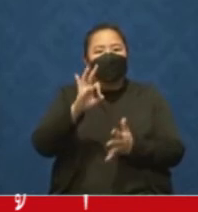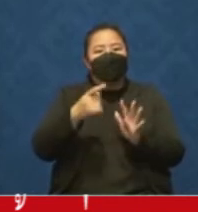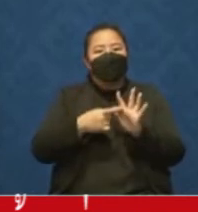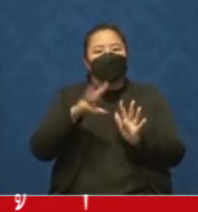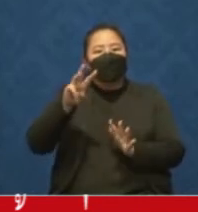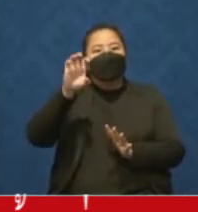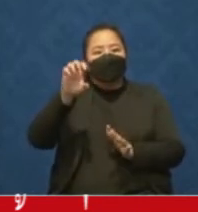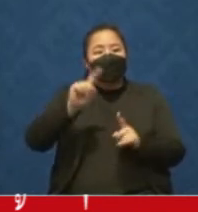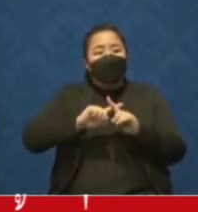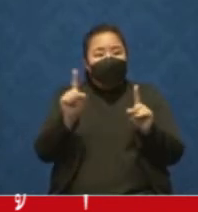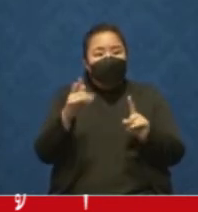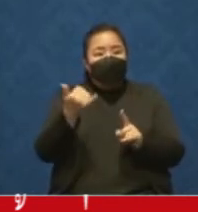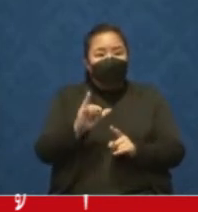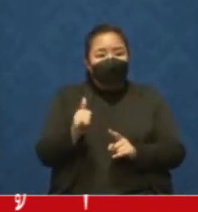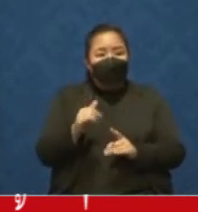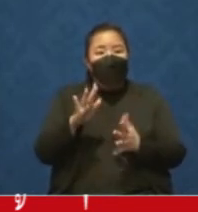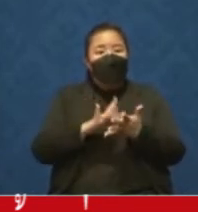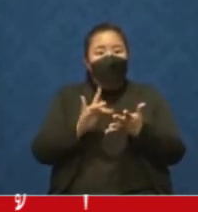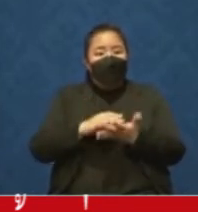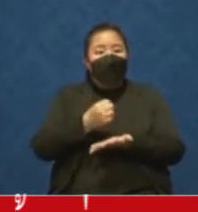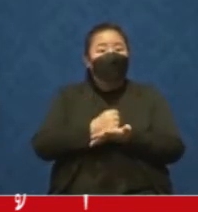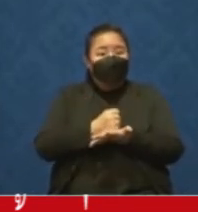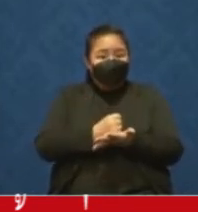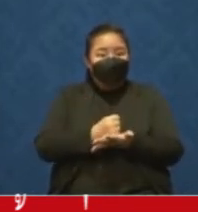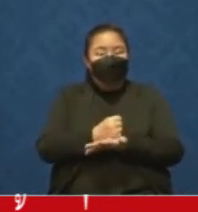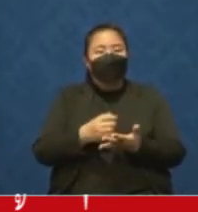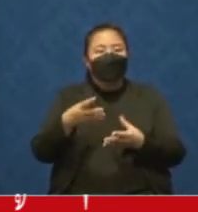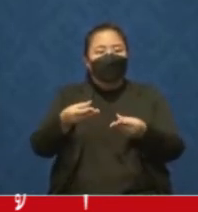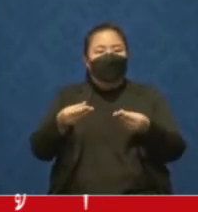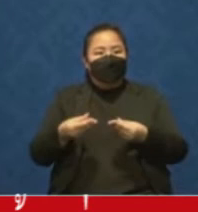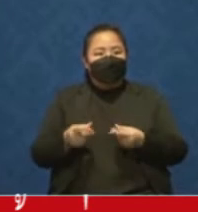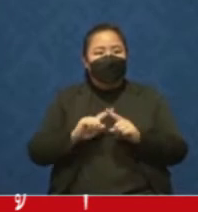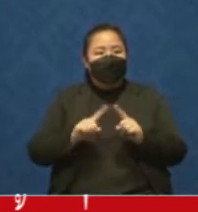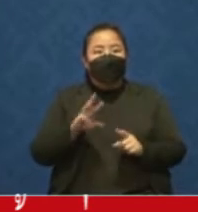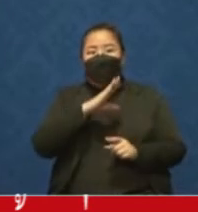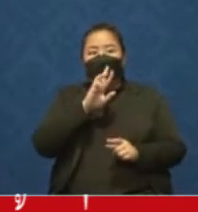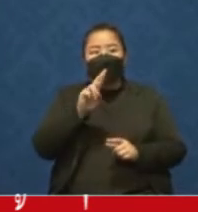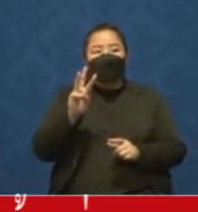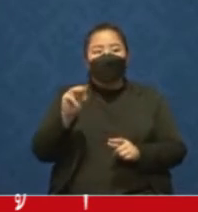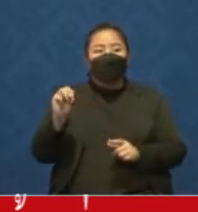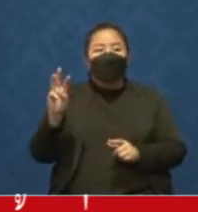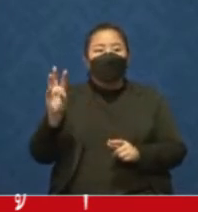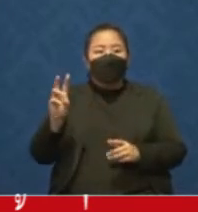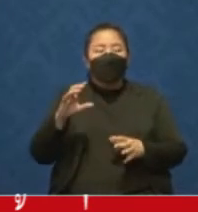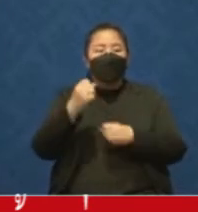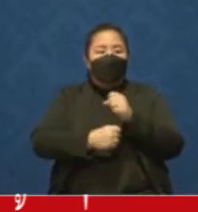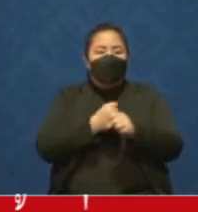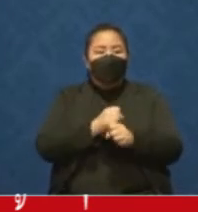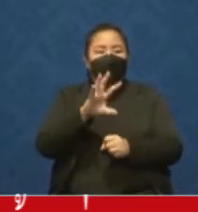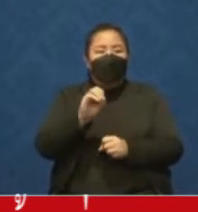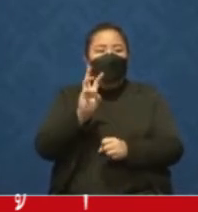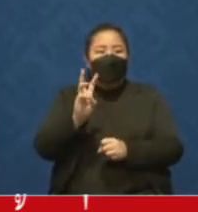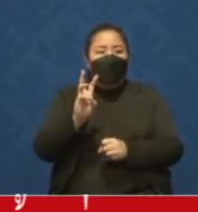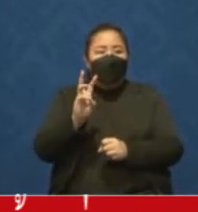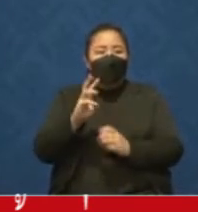ฟ้าถลายโนแต่ทานนรีวาการกระสวงสาทาสุขอายุ 56 ปีวักซีนฉีดไปแล้ว 6 เข็น้ำหนกเทาไร